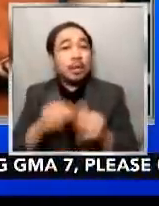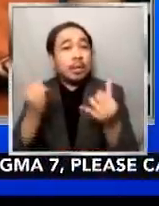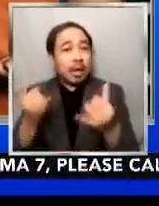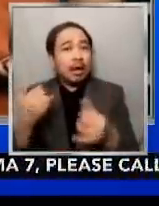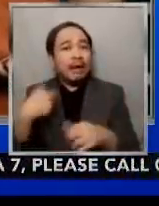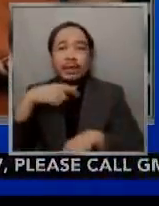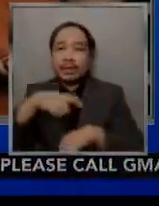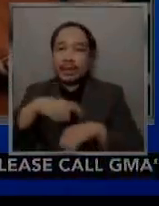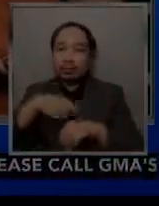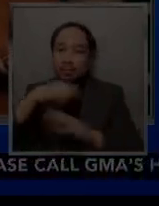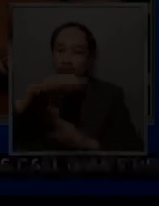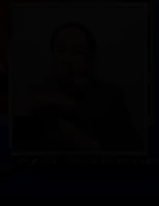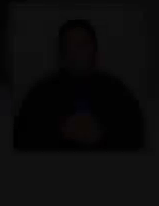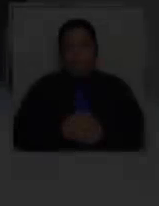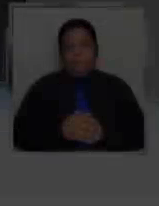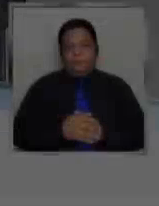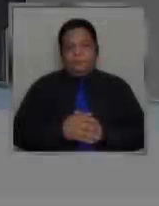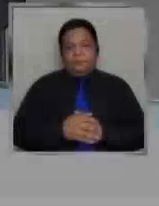Danuting Kungko.